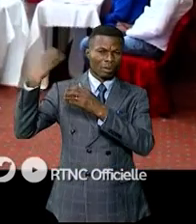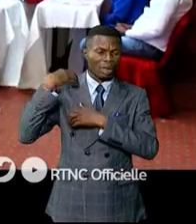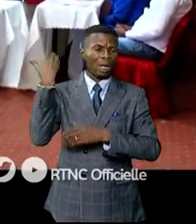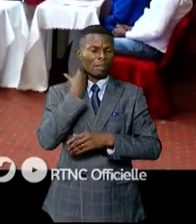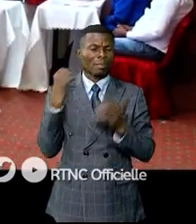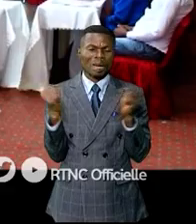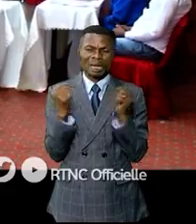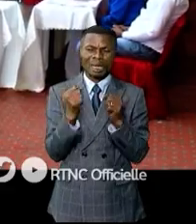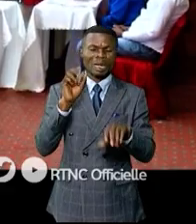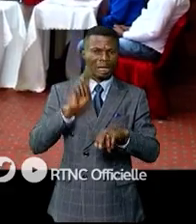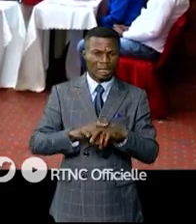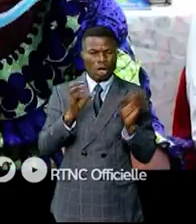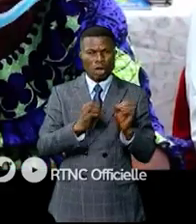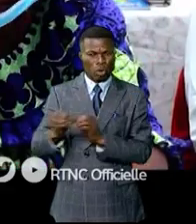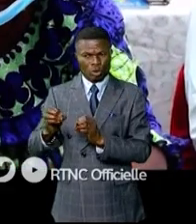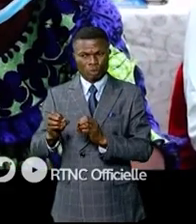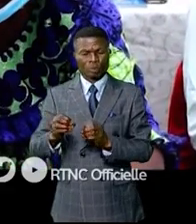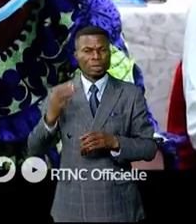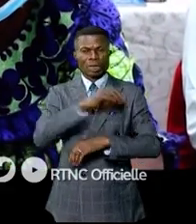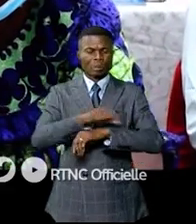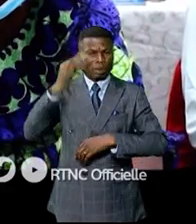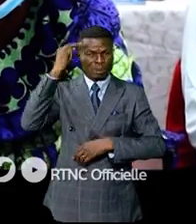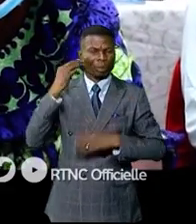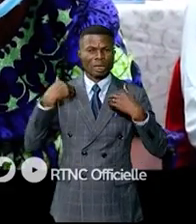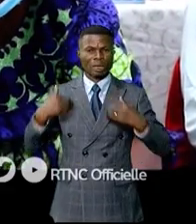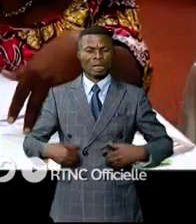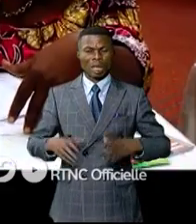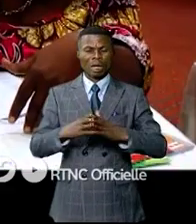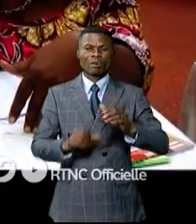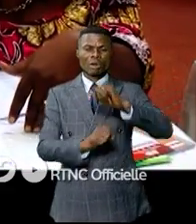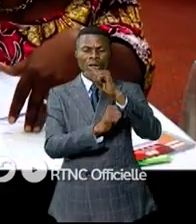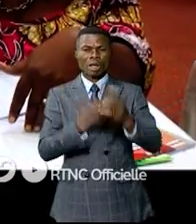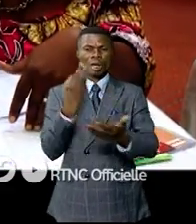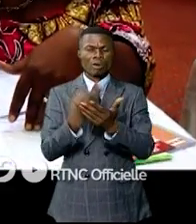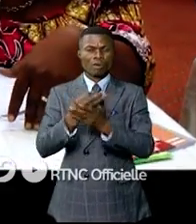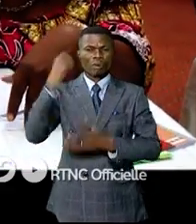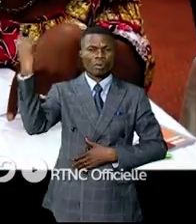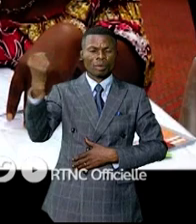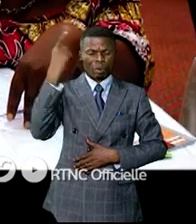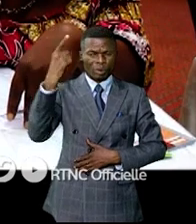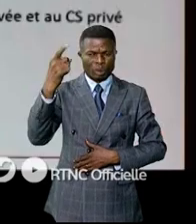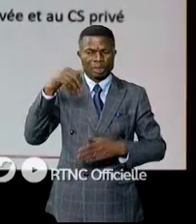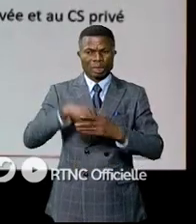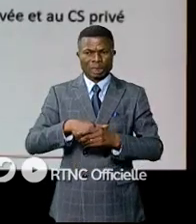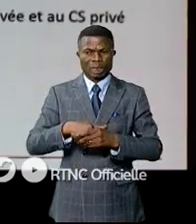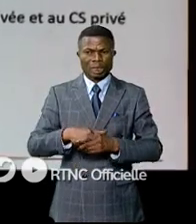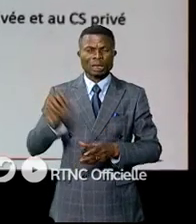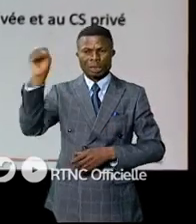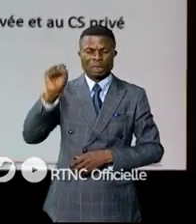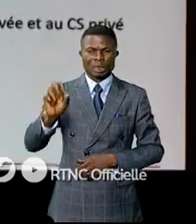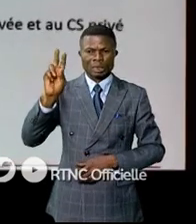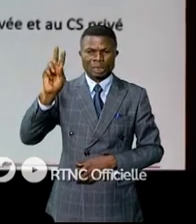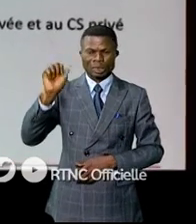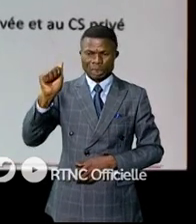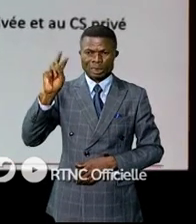paludisme simple est organisée par le ministère de la Santé avec l'appui du Fonds mondial Edified à travers Sanro Asbel.